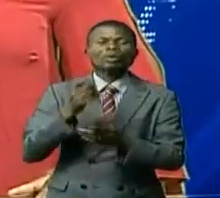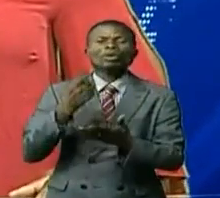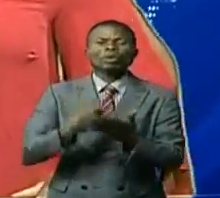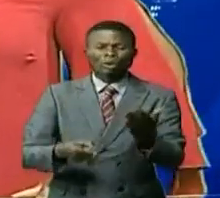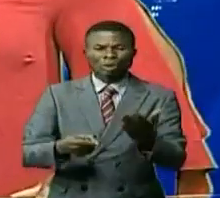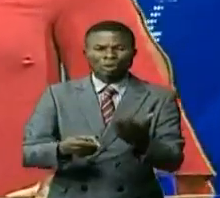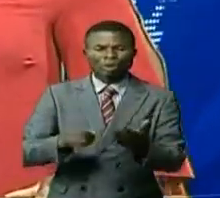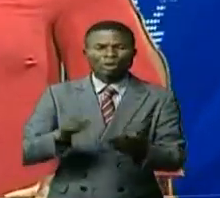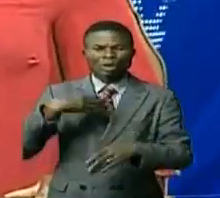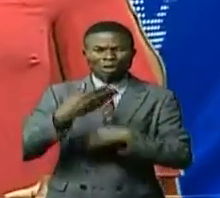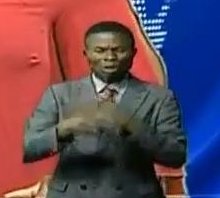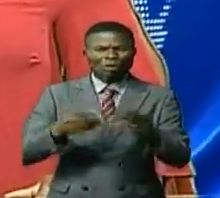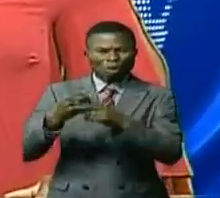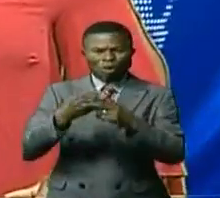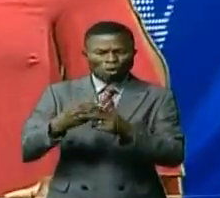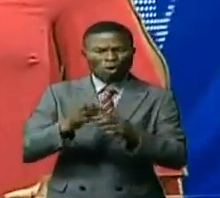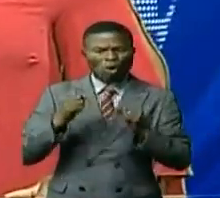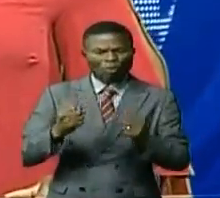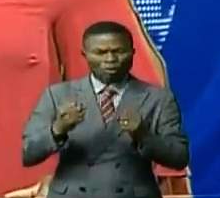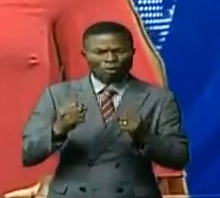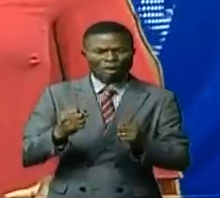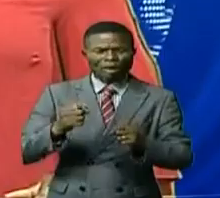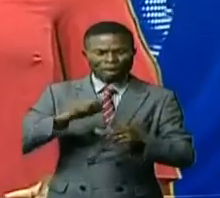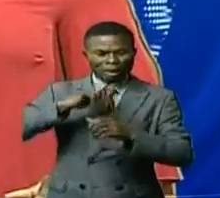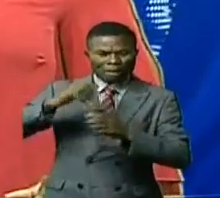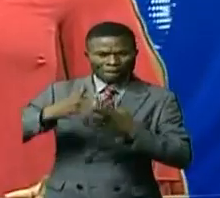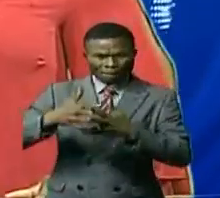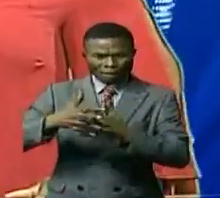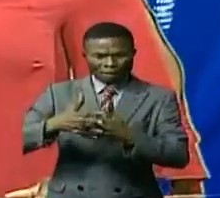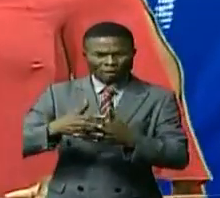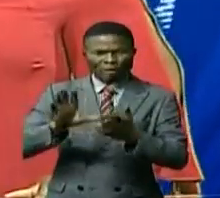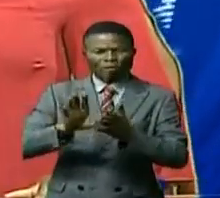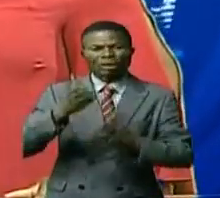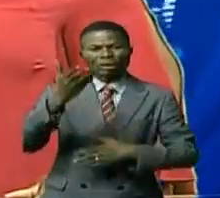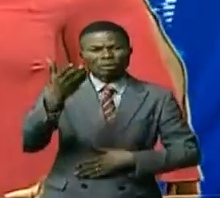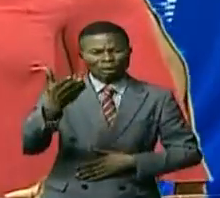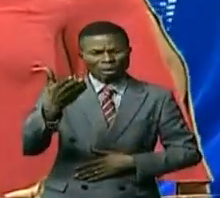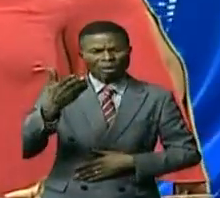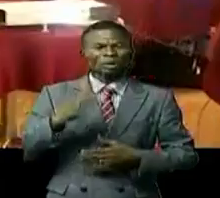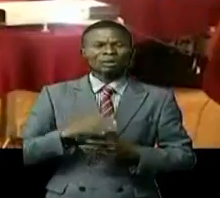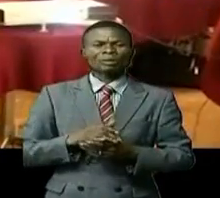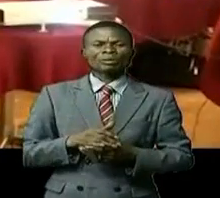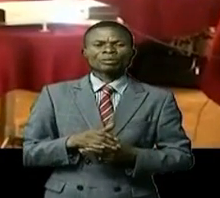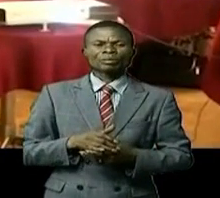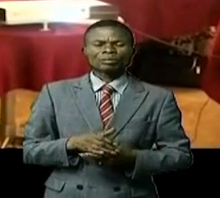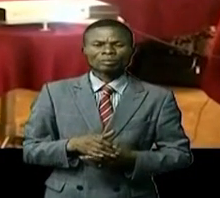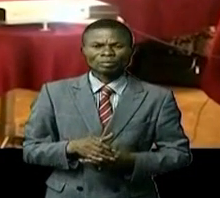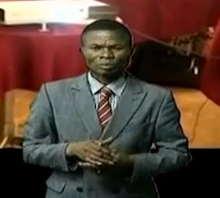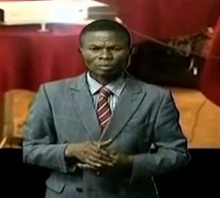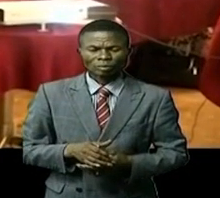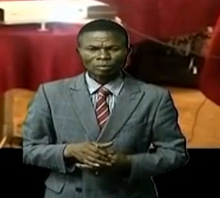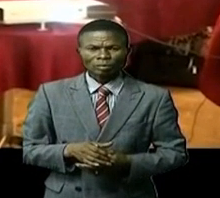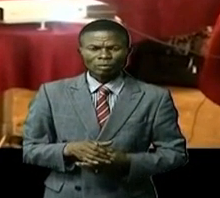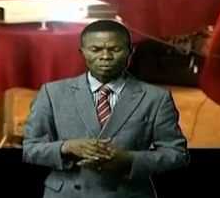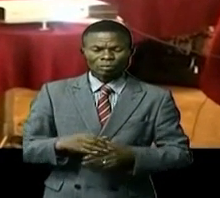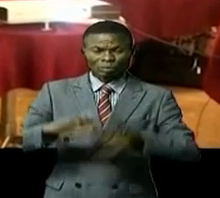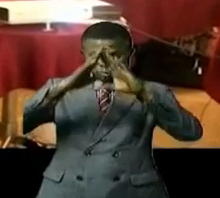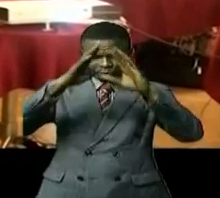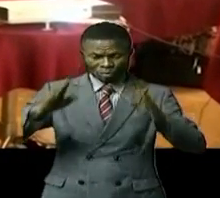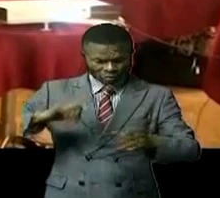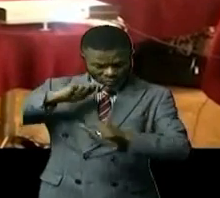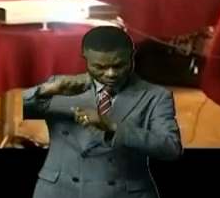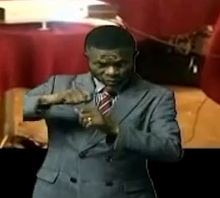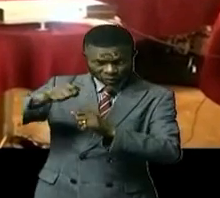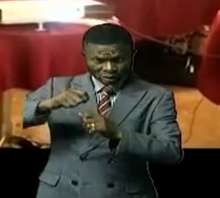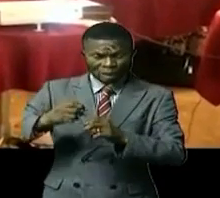redynamiser le contrôle au niveau de ces laboratoires. Un commentaire de la RTC Lualaba. La liste de 5 laboratoires de l'Office congolais de contrôle